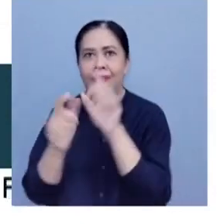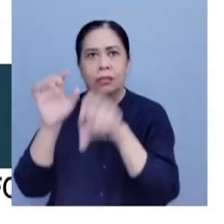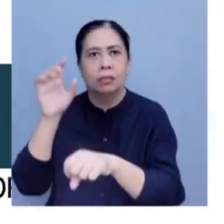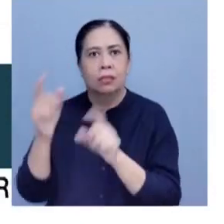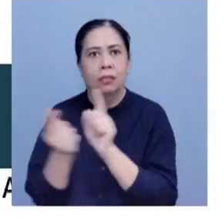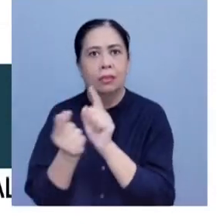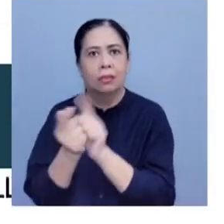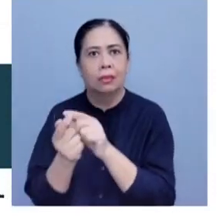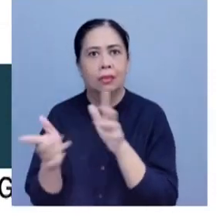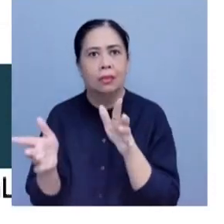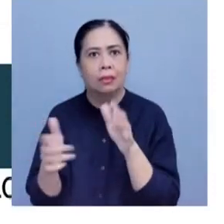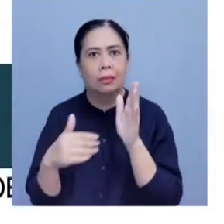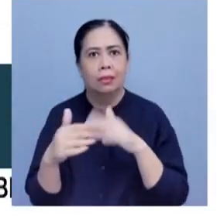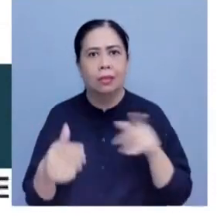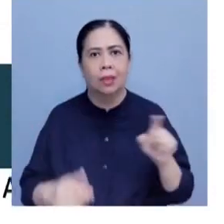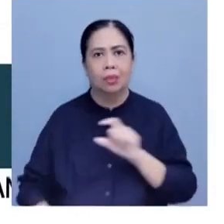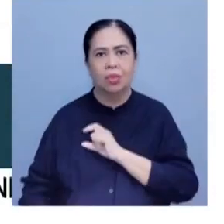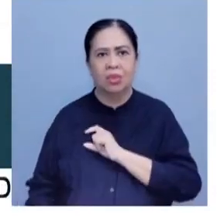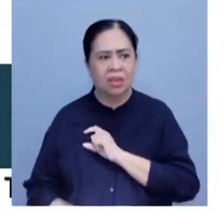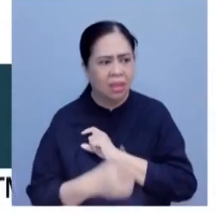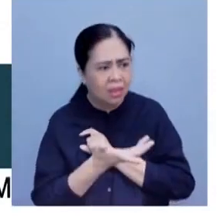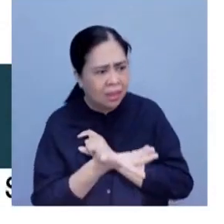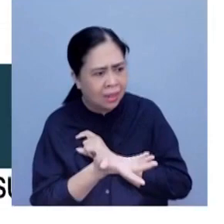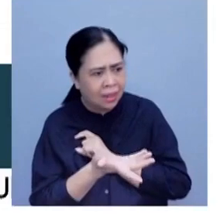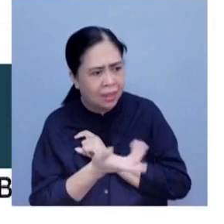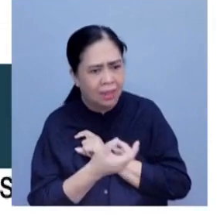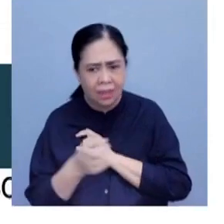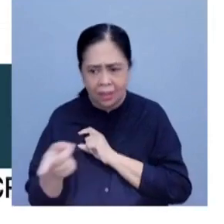Bantag kaysa doon sa mga otoridad natin.